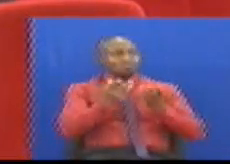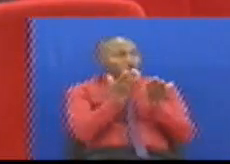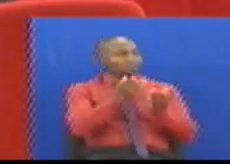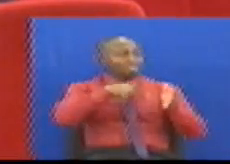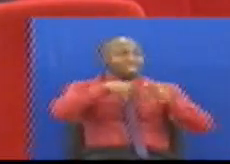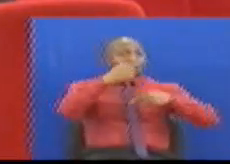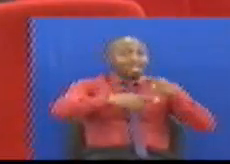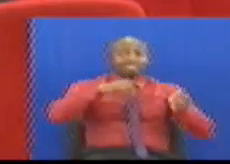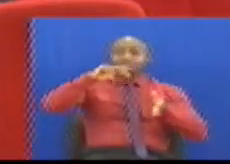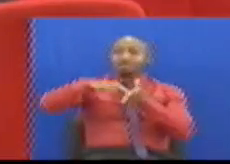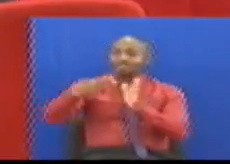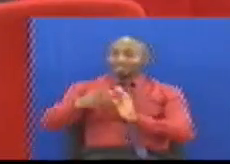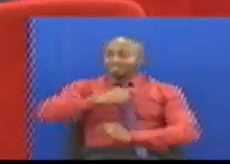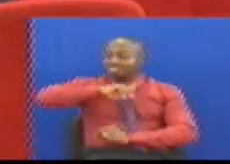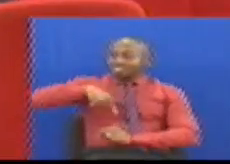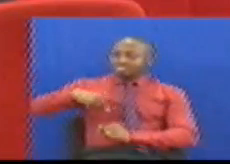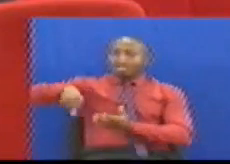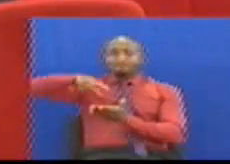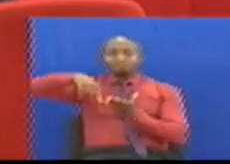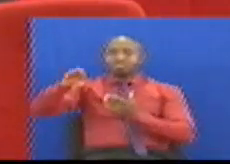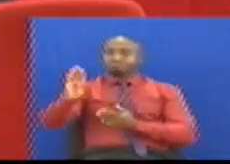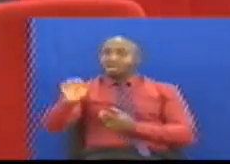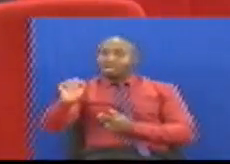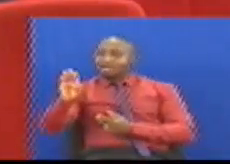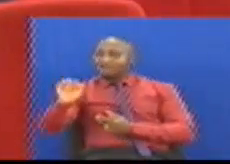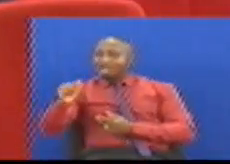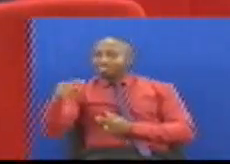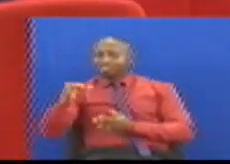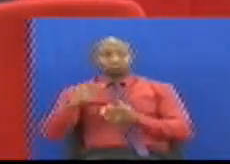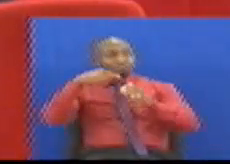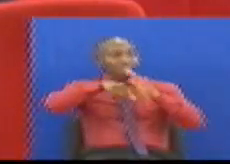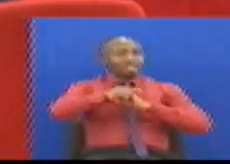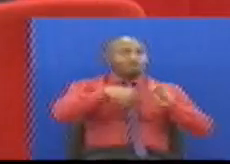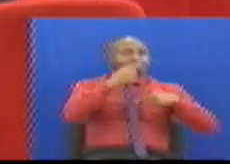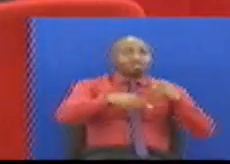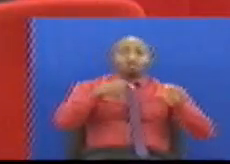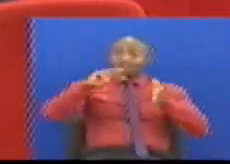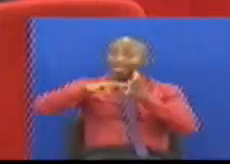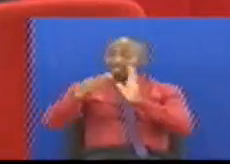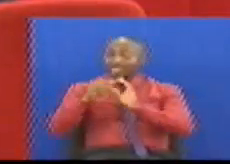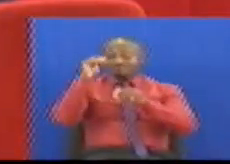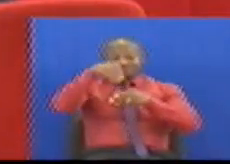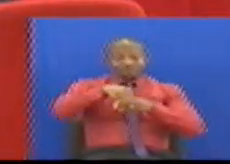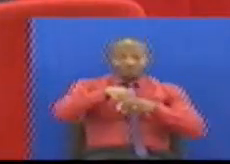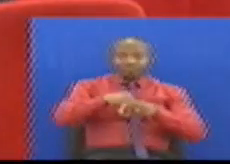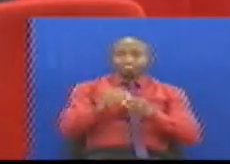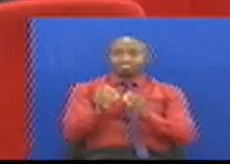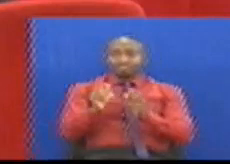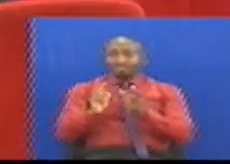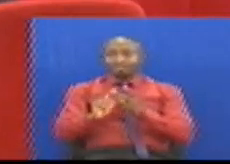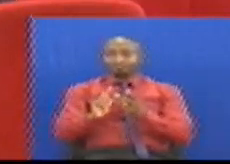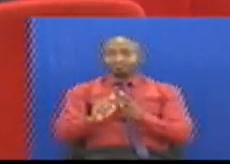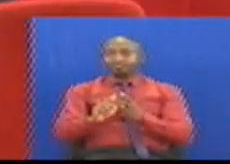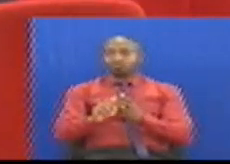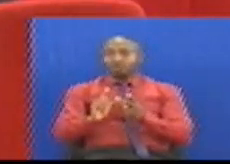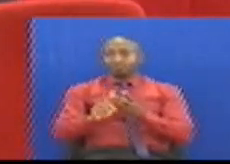ya kimkakati. Sisi mji wa Babati mmetuingiza kwenye ile miradi ya kimkakati. Niwashukuru kwa upande wetu mradi wa stendi. Kwenye halmashauri